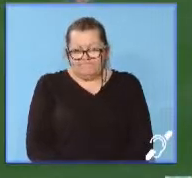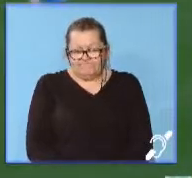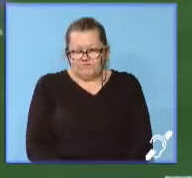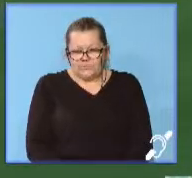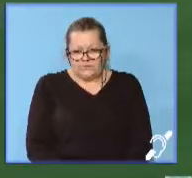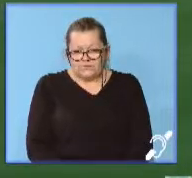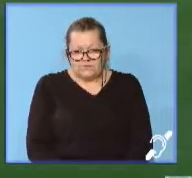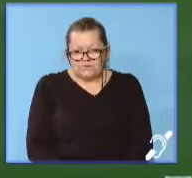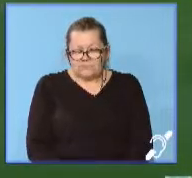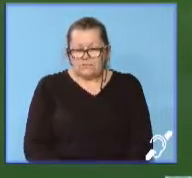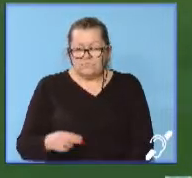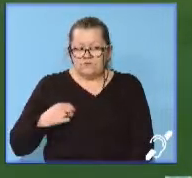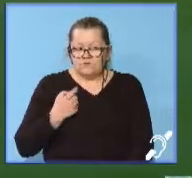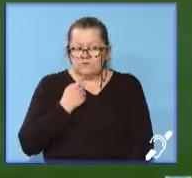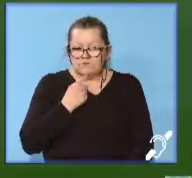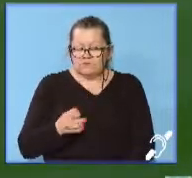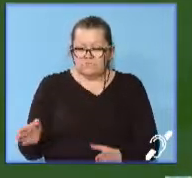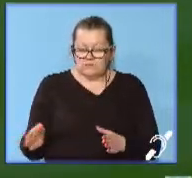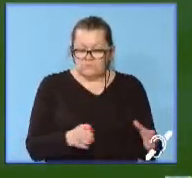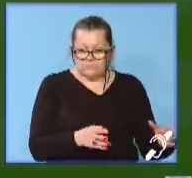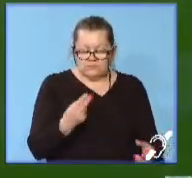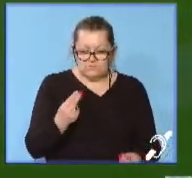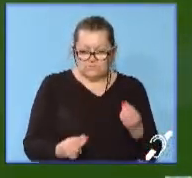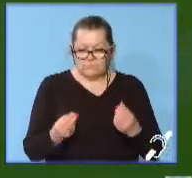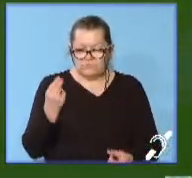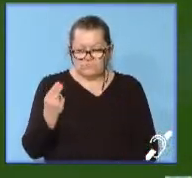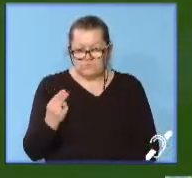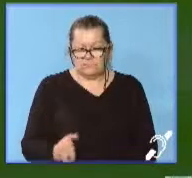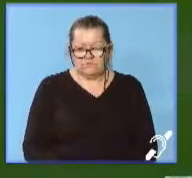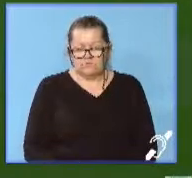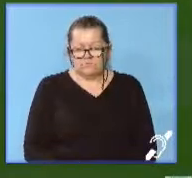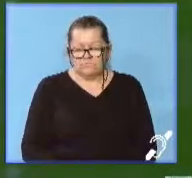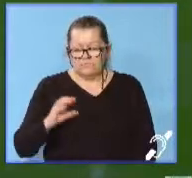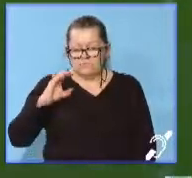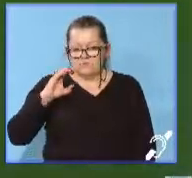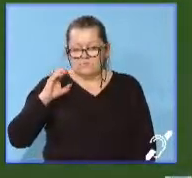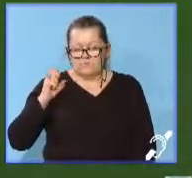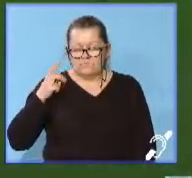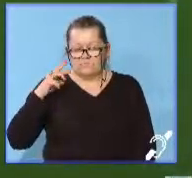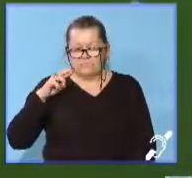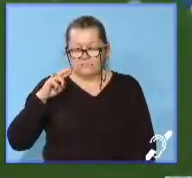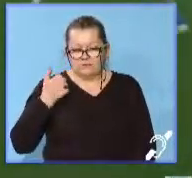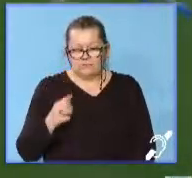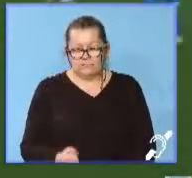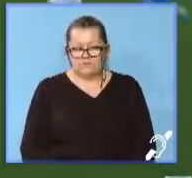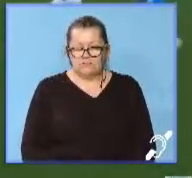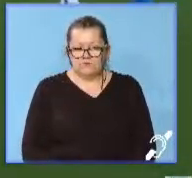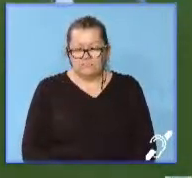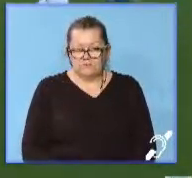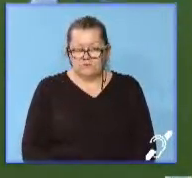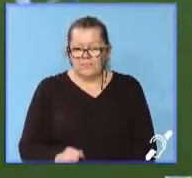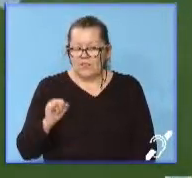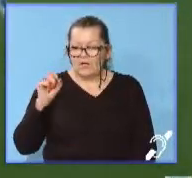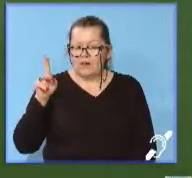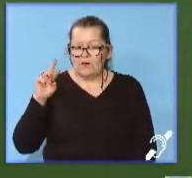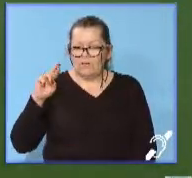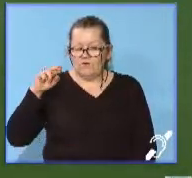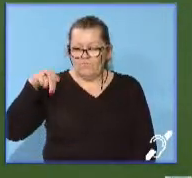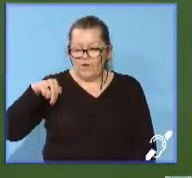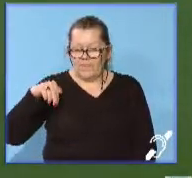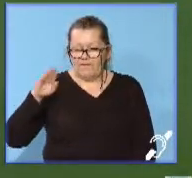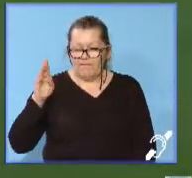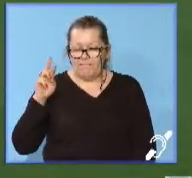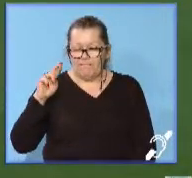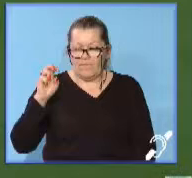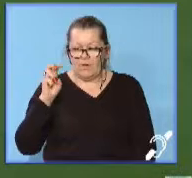ianuarie Universitatea Craiova a început în forță ultimul amical dinaintea startului campionatului după o fază spectacol călcâi Ivan pentru Bancu acesta